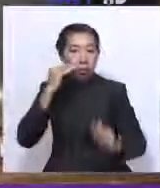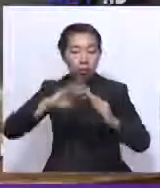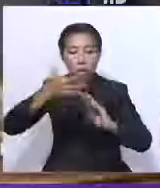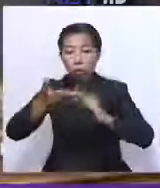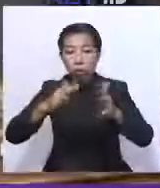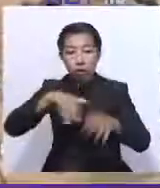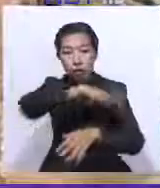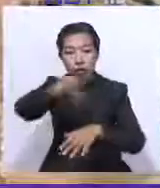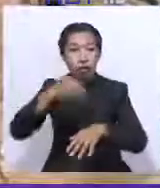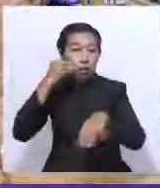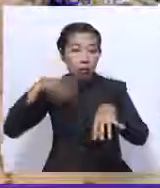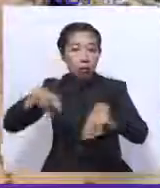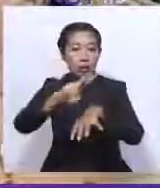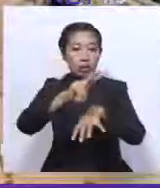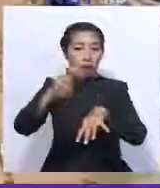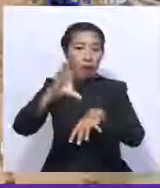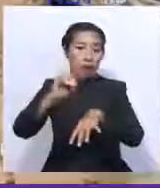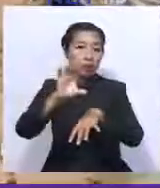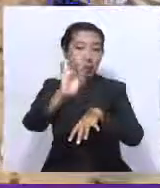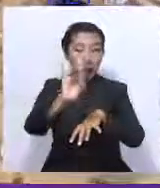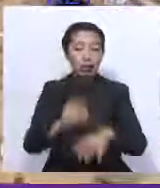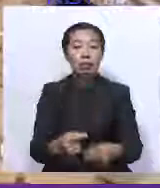ายทั้งสิ้น258หลังคาเ